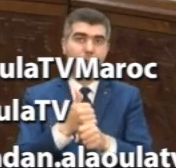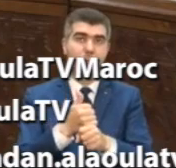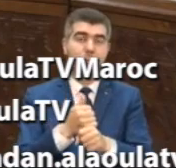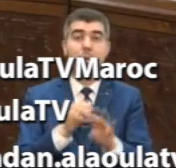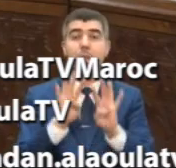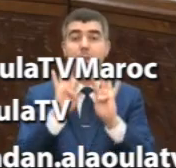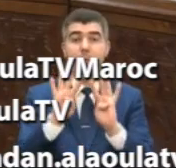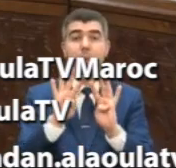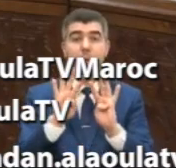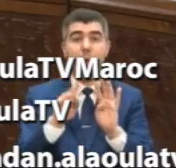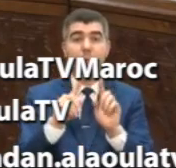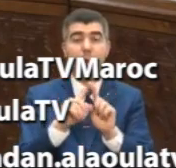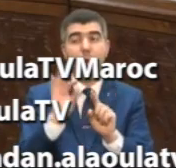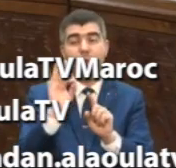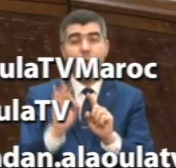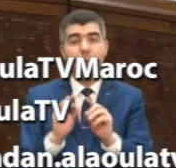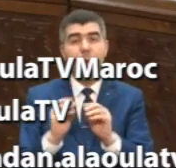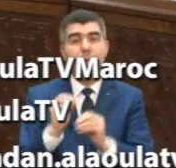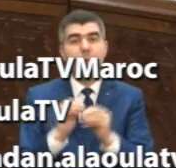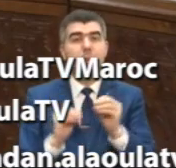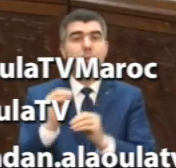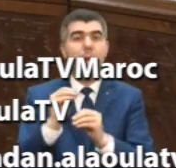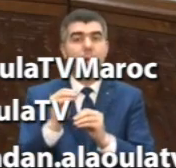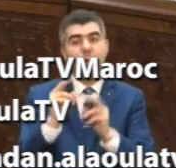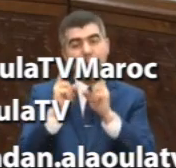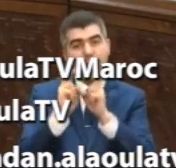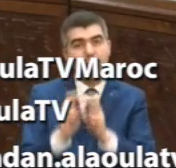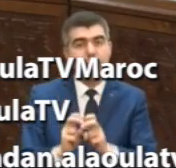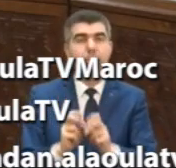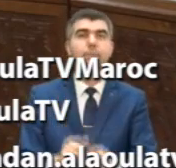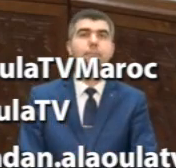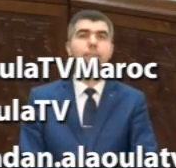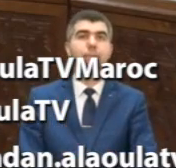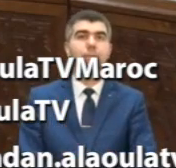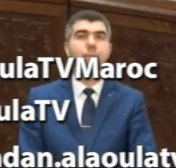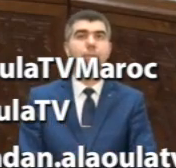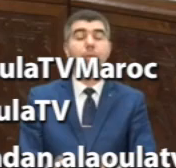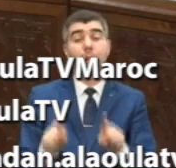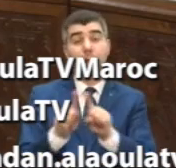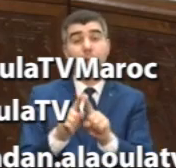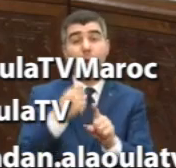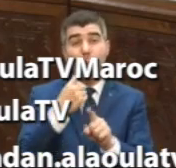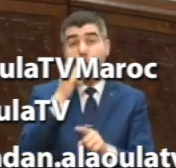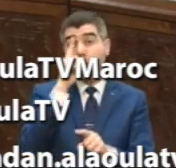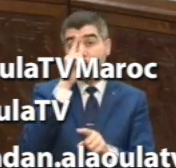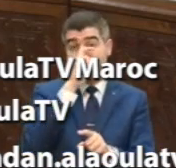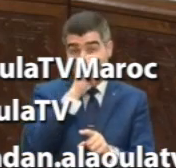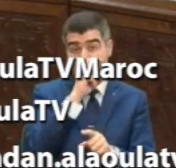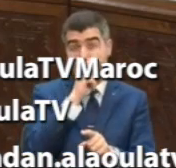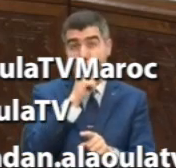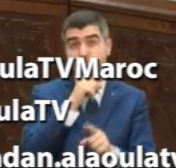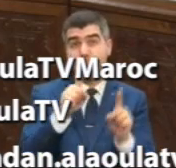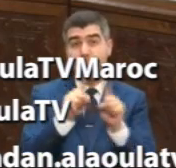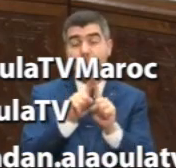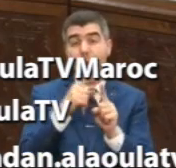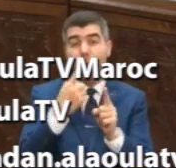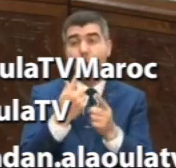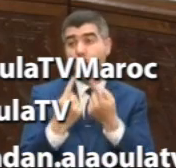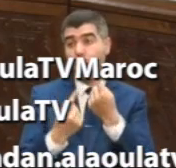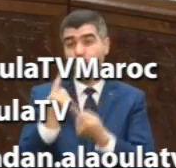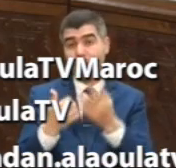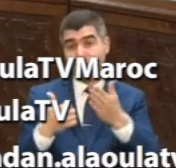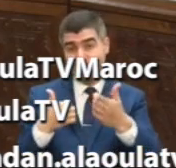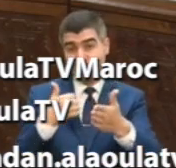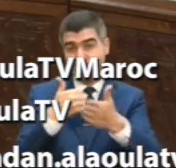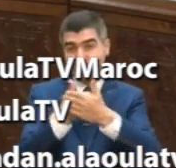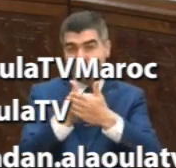النقاط ديال النجاعه في هذه الاستراتيجيه. مؤشر الخطوره هو اللي تعطينا الخطوره ديال الحوادث، لان وان كثرت الحوادث المؤشر